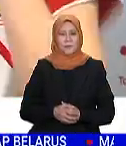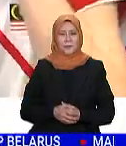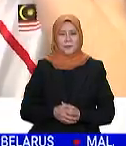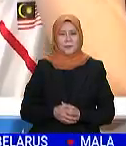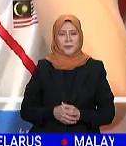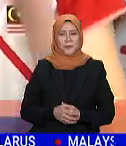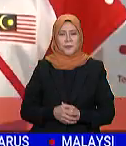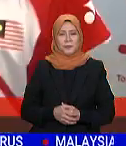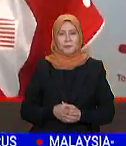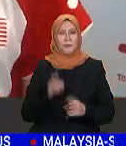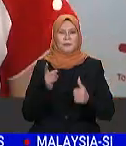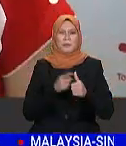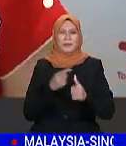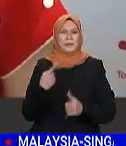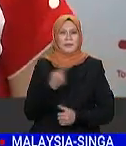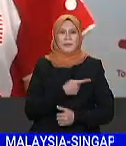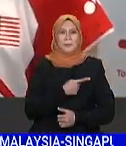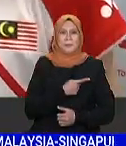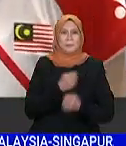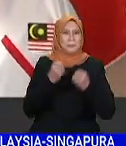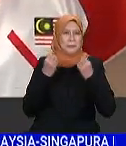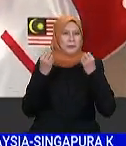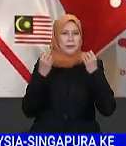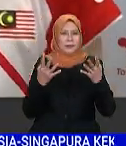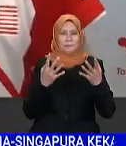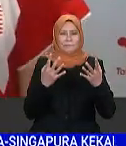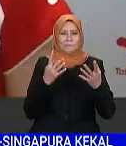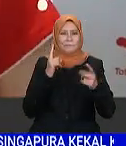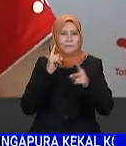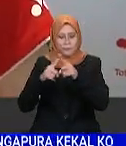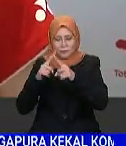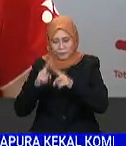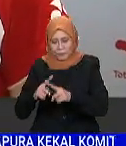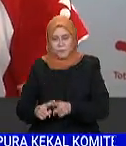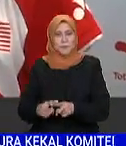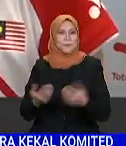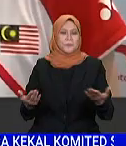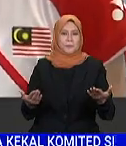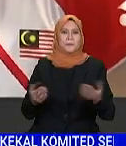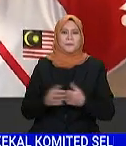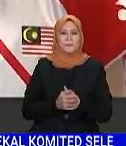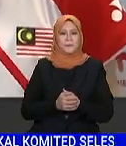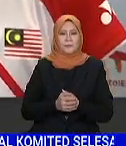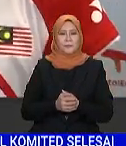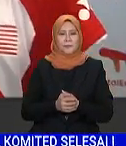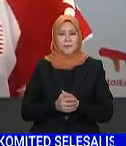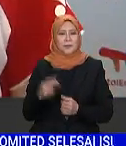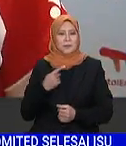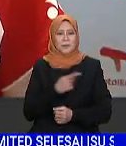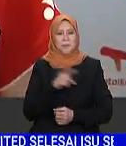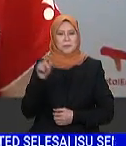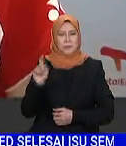in the crucial point, we always like make a lot of simple mistakes. That's really our main weakness that we really need